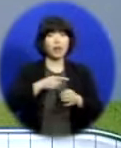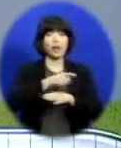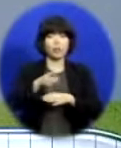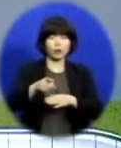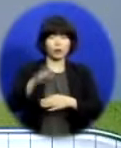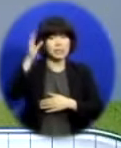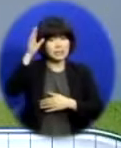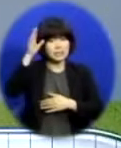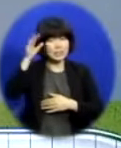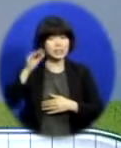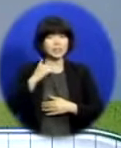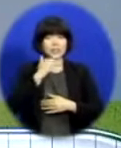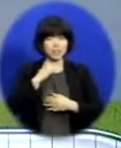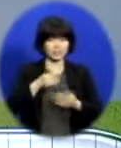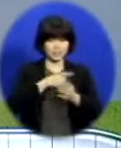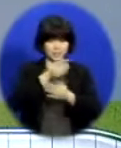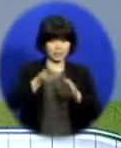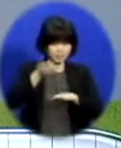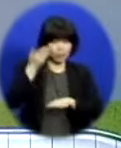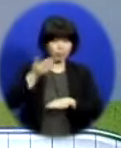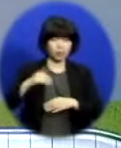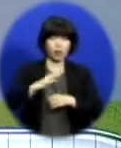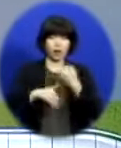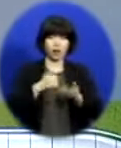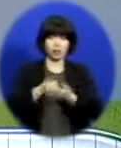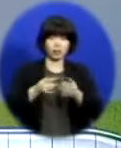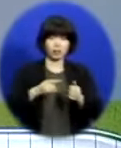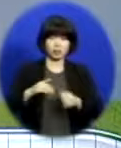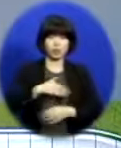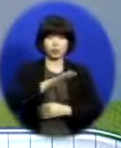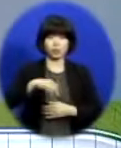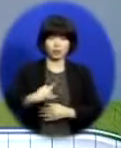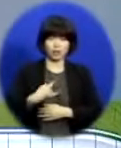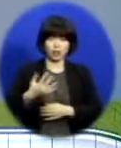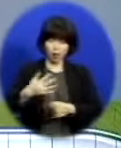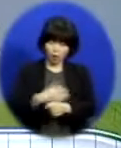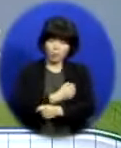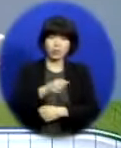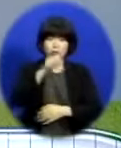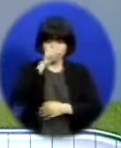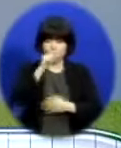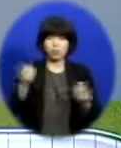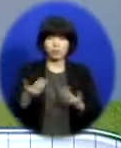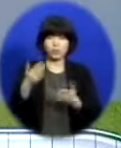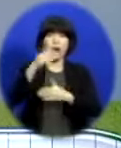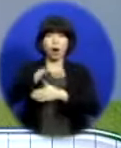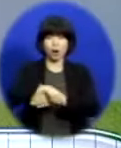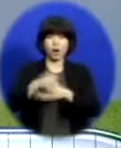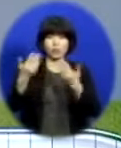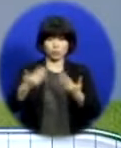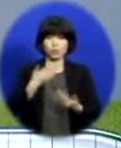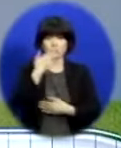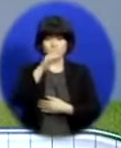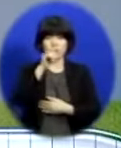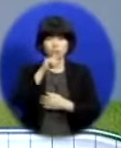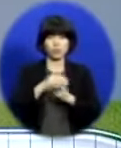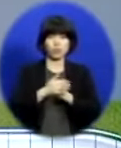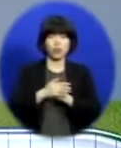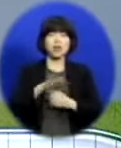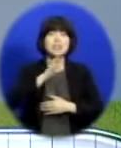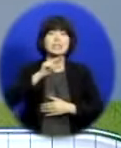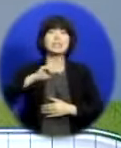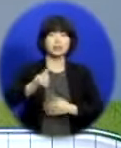기대 이상으로 하나님께서 우리에게 엄청나게 좋은 일들을 허락하실 수도 있습니다